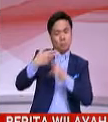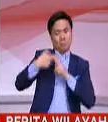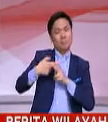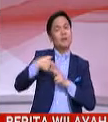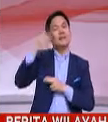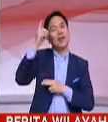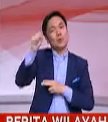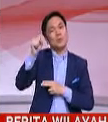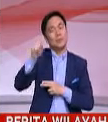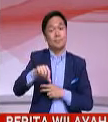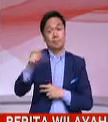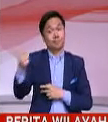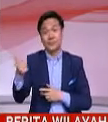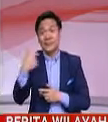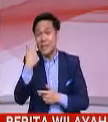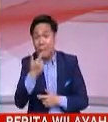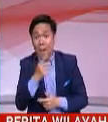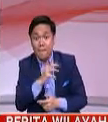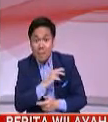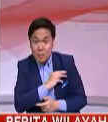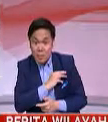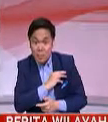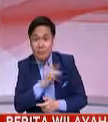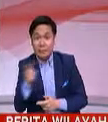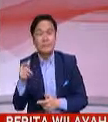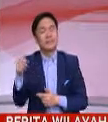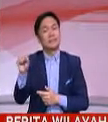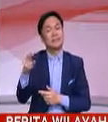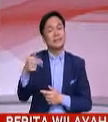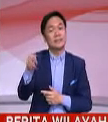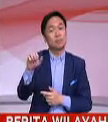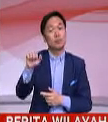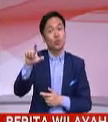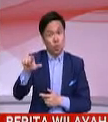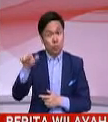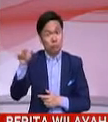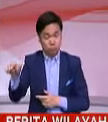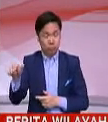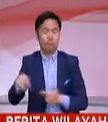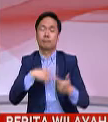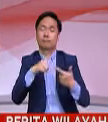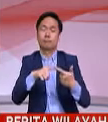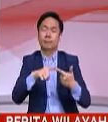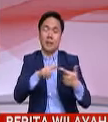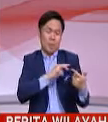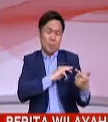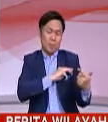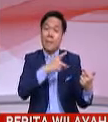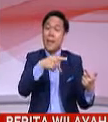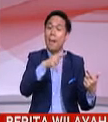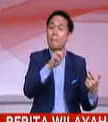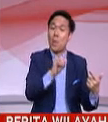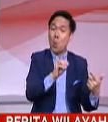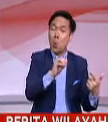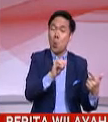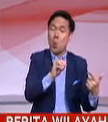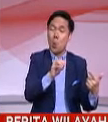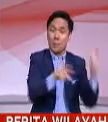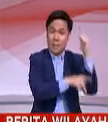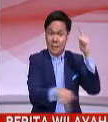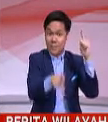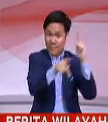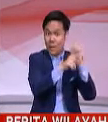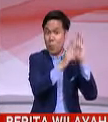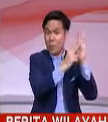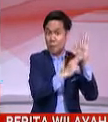Menteri Tenaga dan sumber asli dan palsu ia dokter Samsul Anwar nah Sarah menteri di jabatan Perdana Menteri ah paling mendan